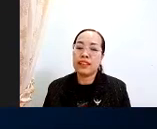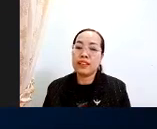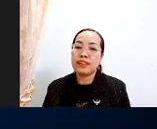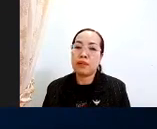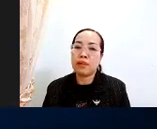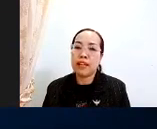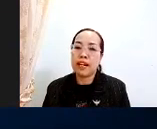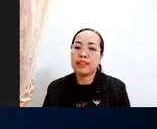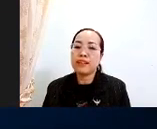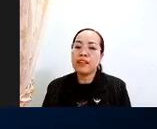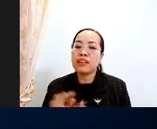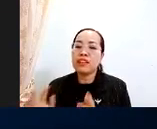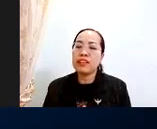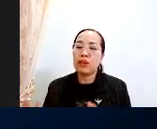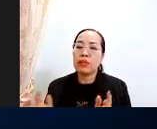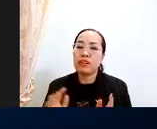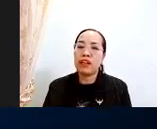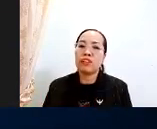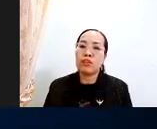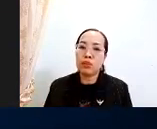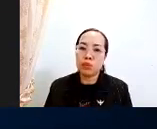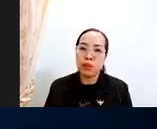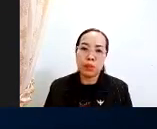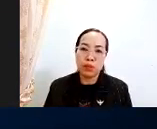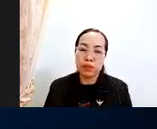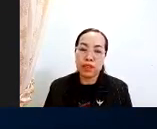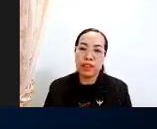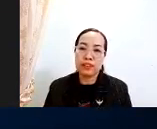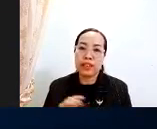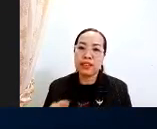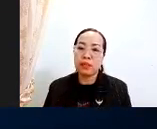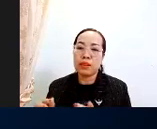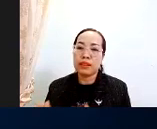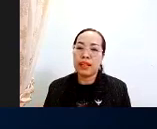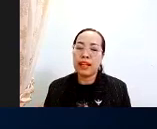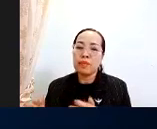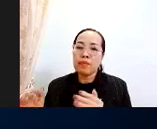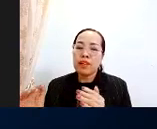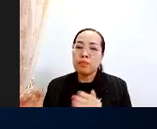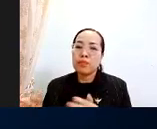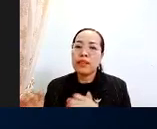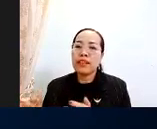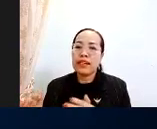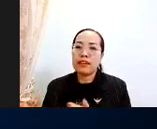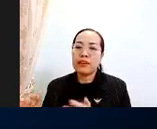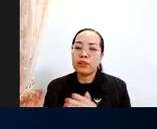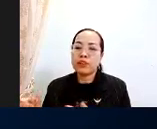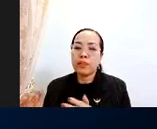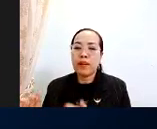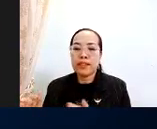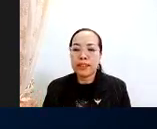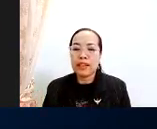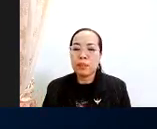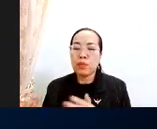kênh dây thật tí xa bằng đánh cứ nên nhóm mình chăng do khuôn mò bà lộ tê đã xa nên nhóm kết thác mình miên này nát thơ chục